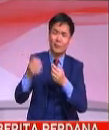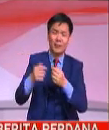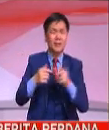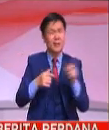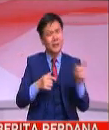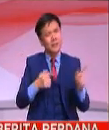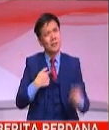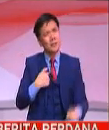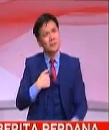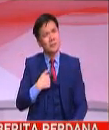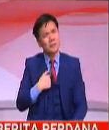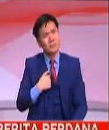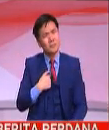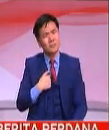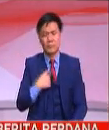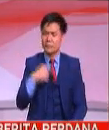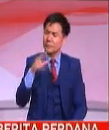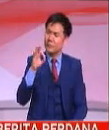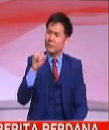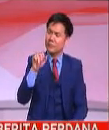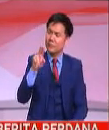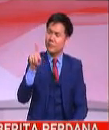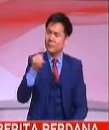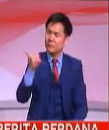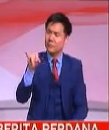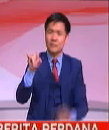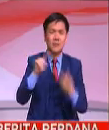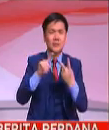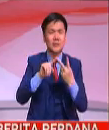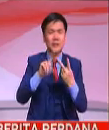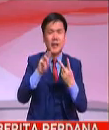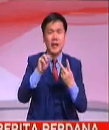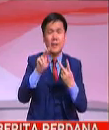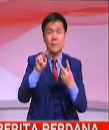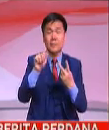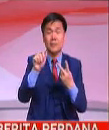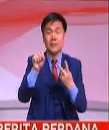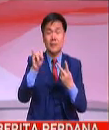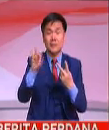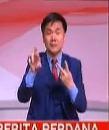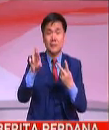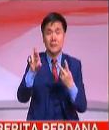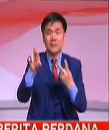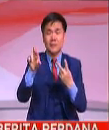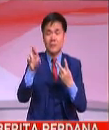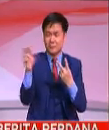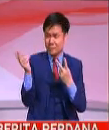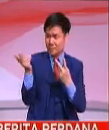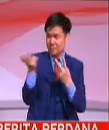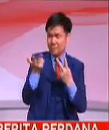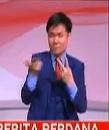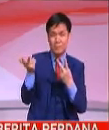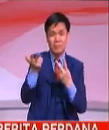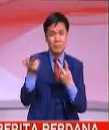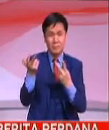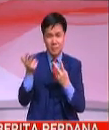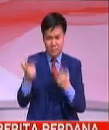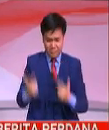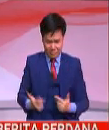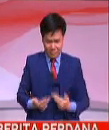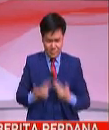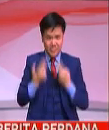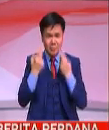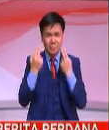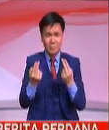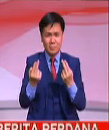saya cakap saya, Dato' Zee Mazuki, Dato' M. Nasir, mana dengar. Kita 7 orang yang tinggal sekarang. Pula